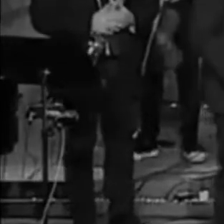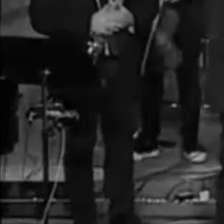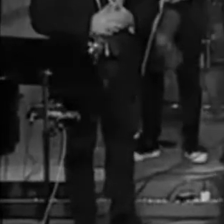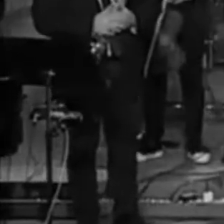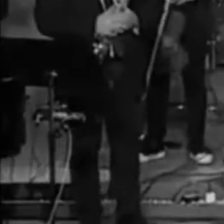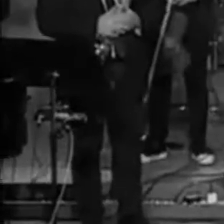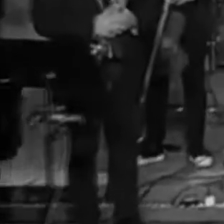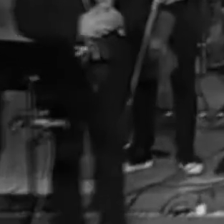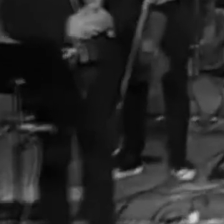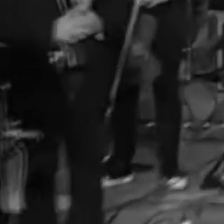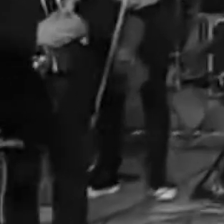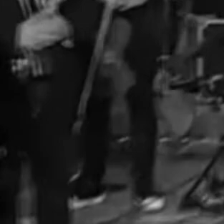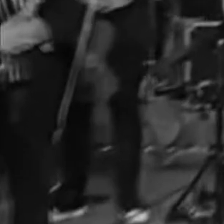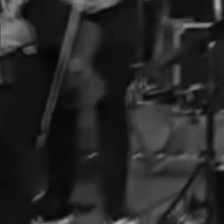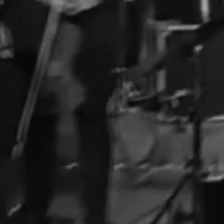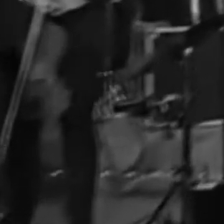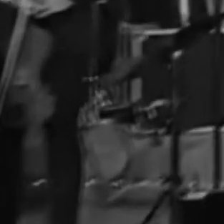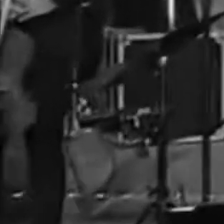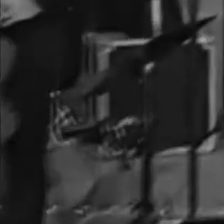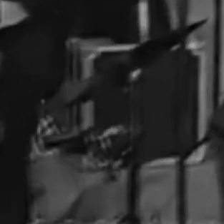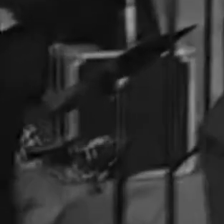τεστ, είπατε για αγκαλιές.